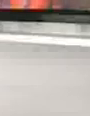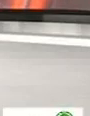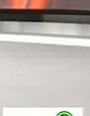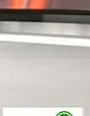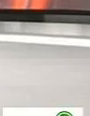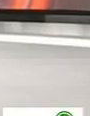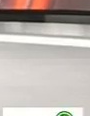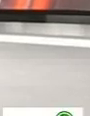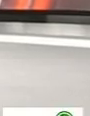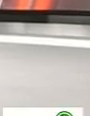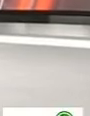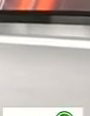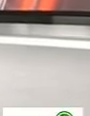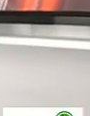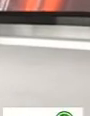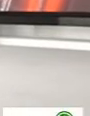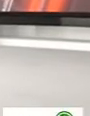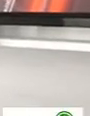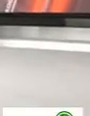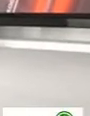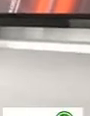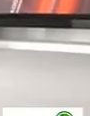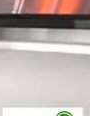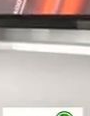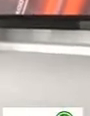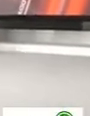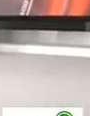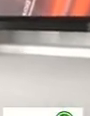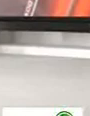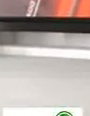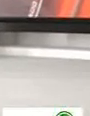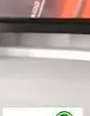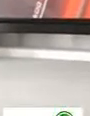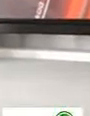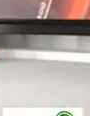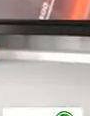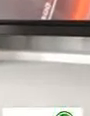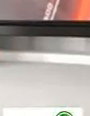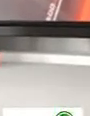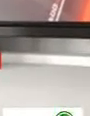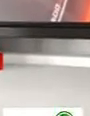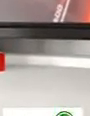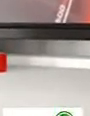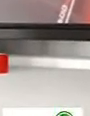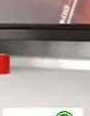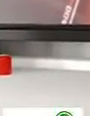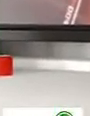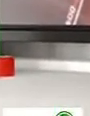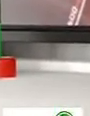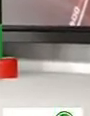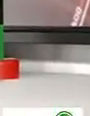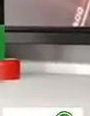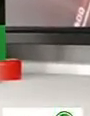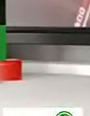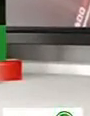อยู่ที่33.94 บาทต่อดอลลาร์สหรัฐแล้วค่ะถ้าไปดูซุ้มเสียงของแบงก์ชาตินะคะเขาก็บอกว่าติดตามอย่างใกล้ชิดต